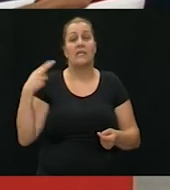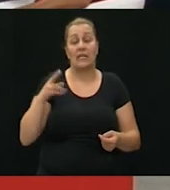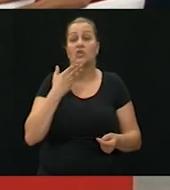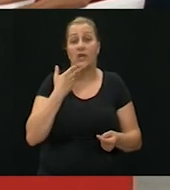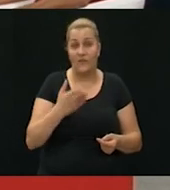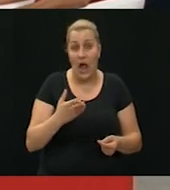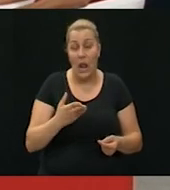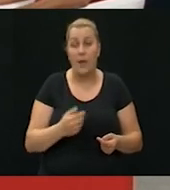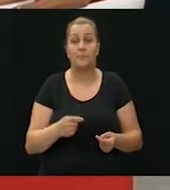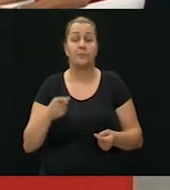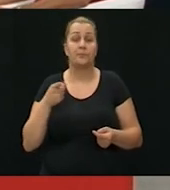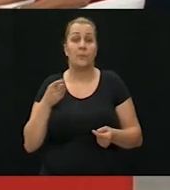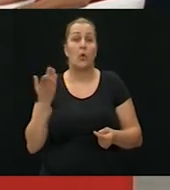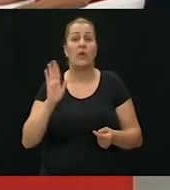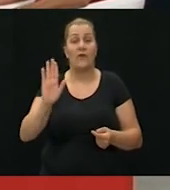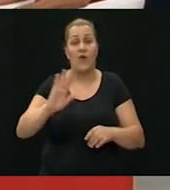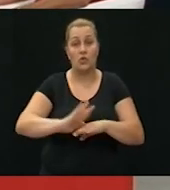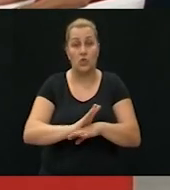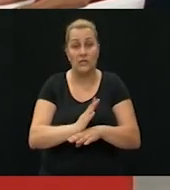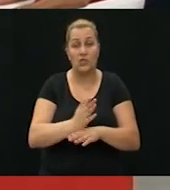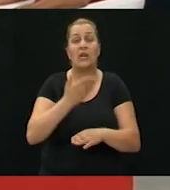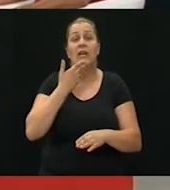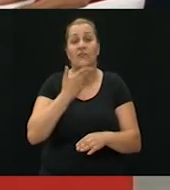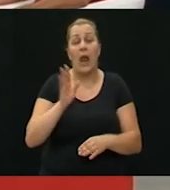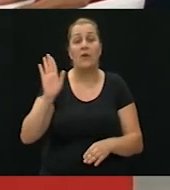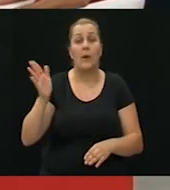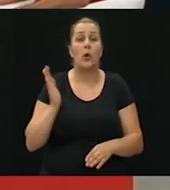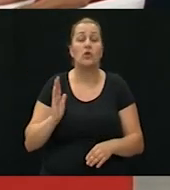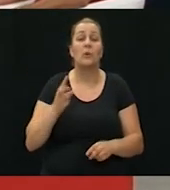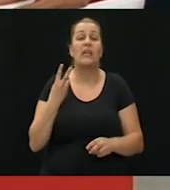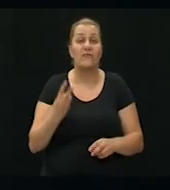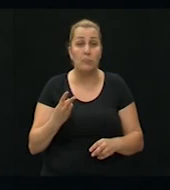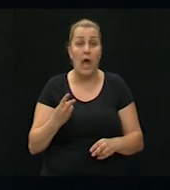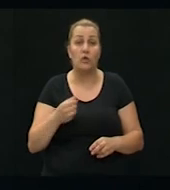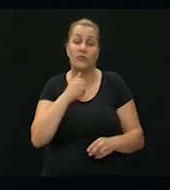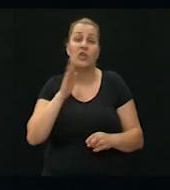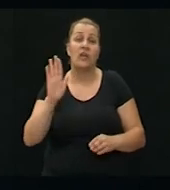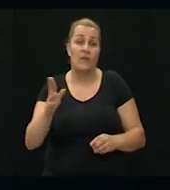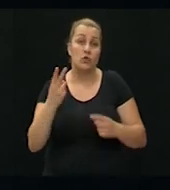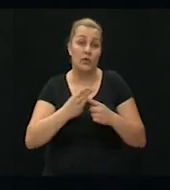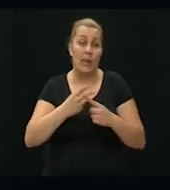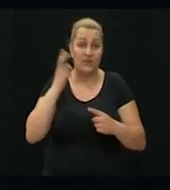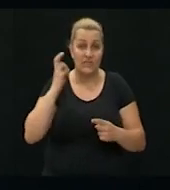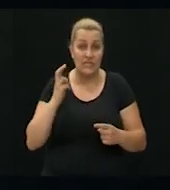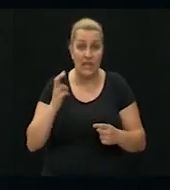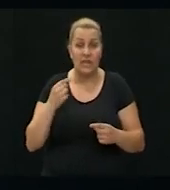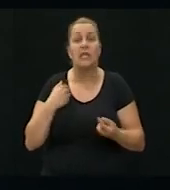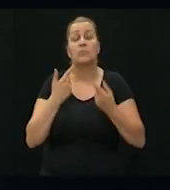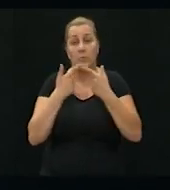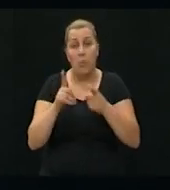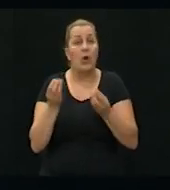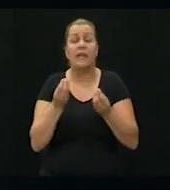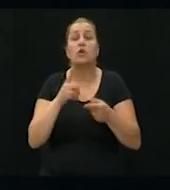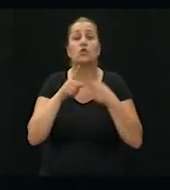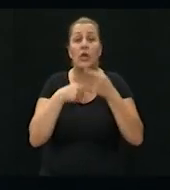hvala. Časnički namjesniče, vaš... Pa evo, isto zahvaljujem se vama, gospodine Varbatoviću, i naravno vašoj kući, TV Jadranu, da smo mogli uopće